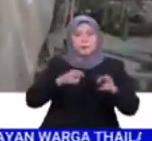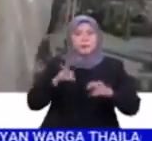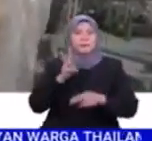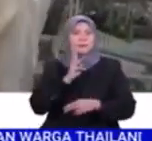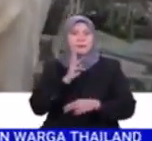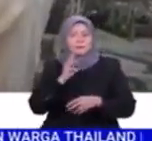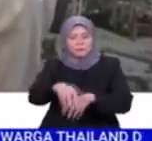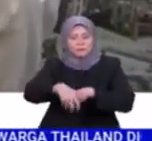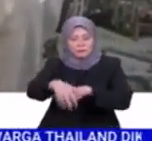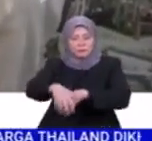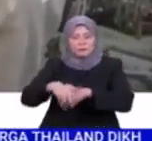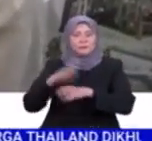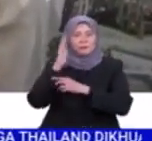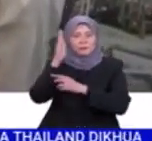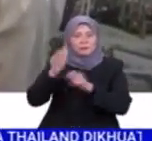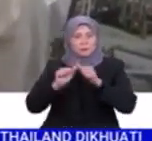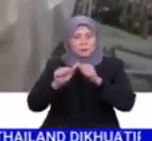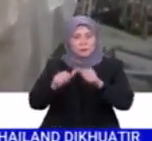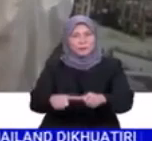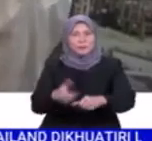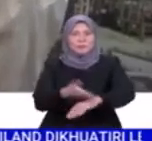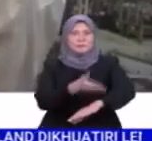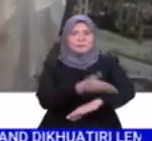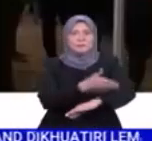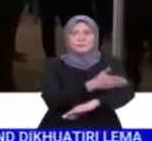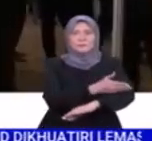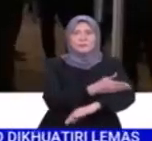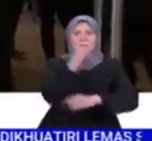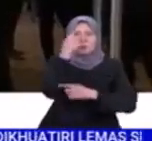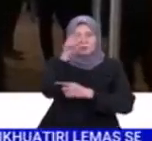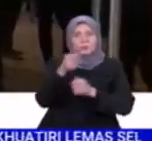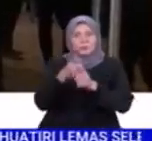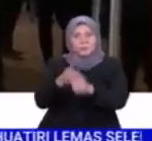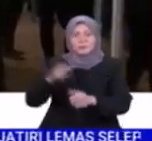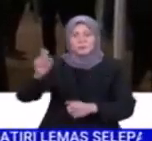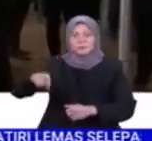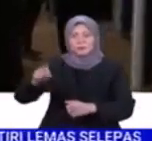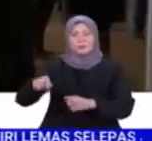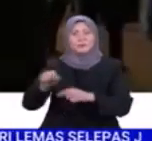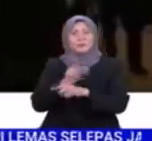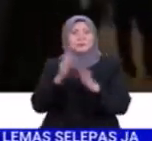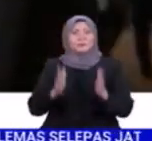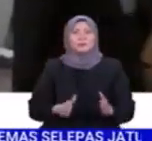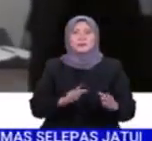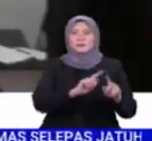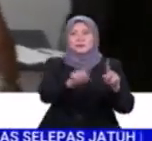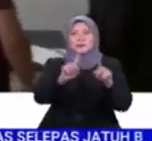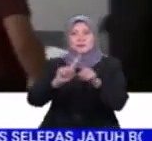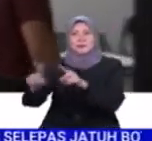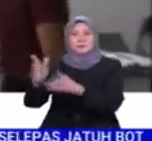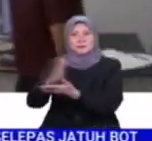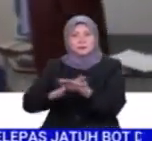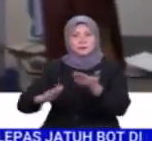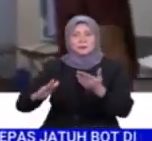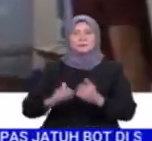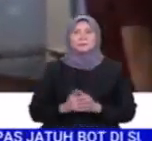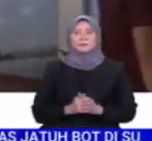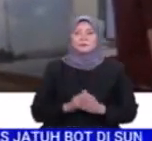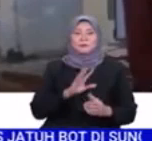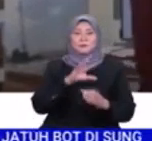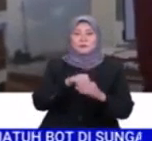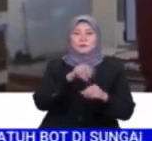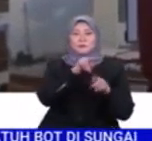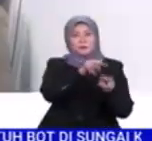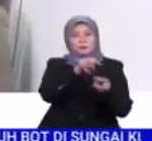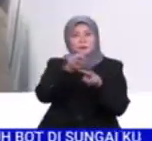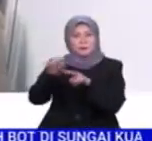air pertanian juga akan terus ditambah baik bagi memenuhi keperluan pengguna dari pelbagai sektor. Ini termasuklah